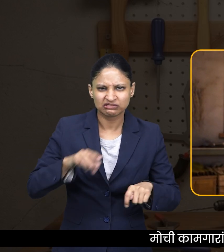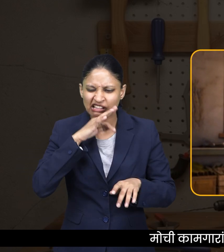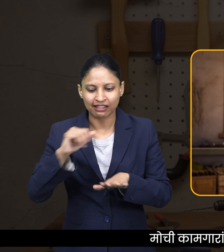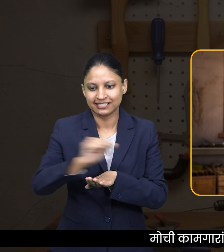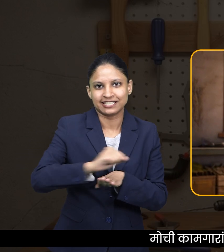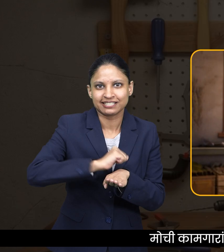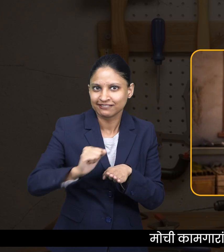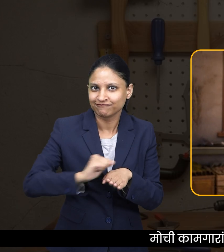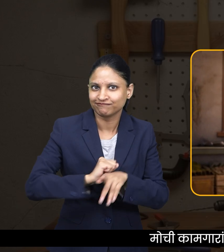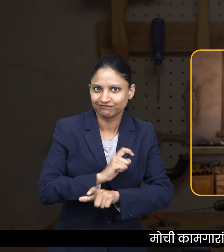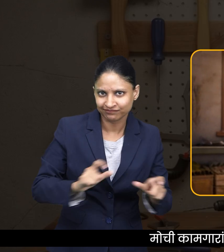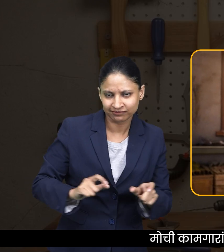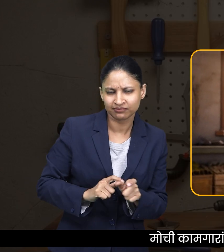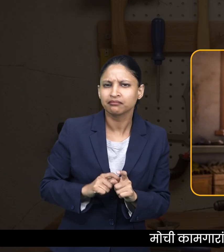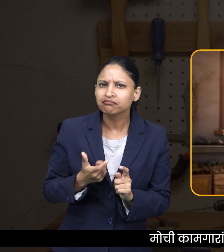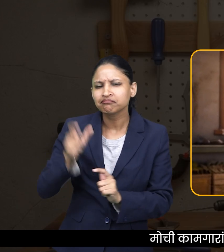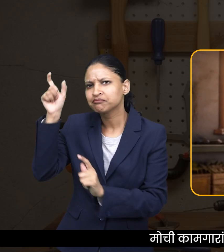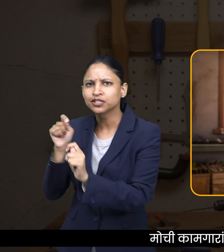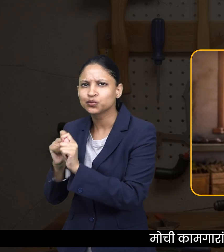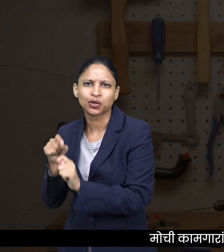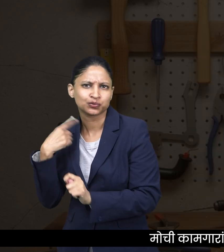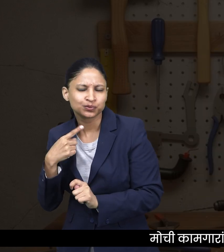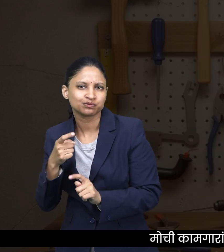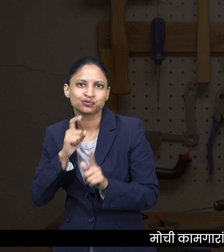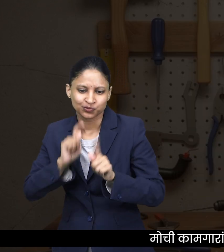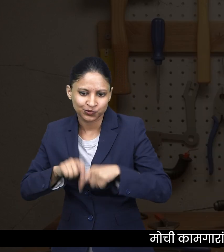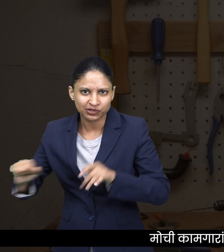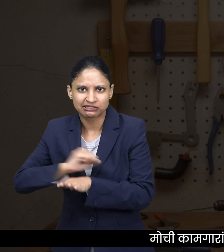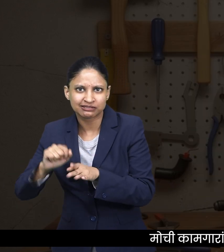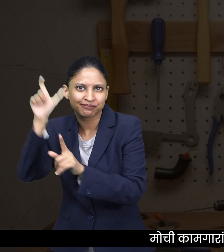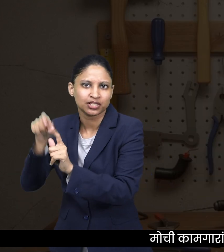मोची कामगारांनी वापरलेला बुटांचा ब्रश,